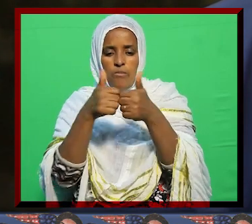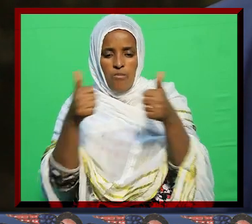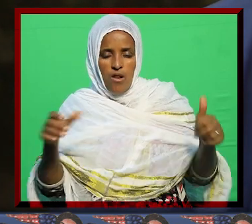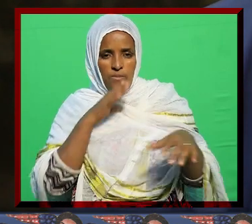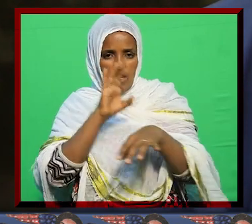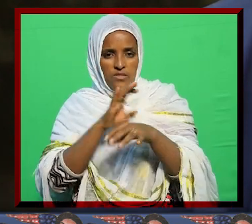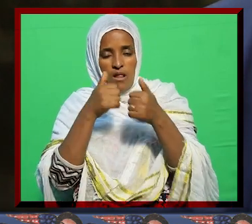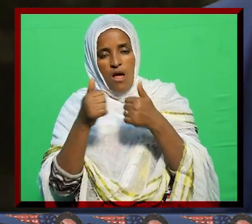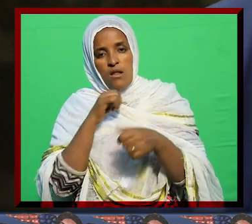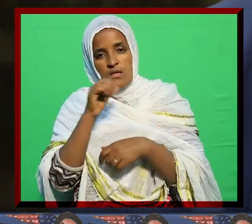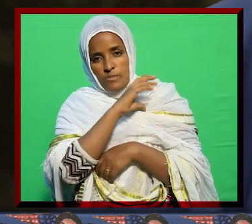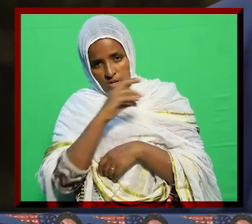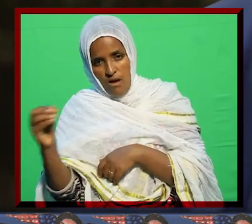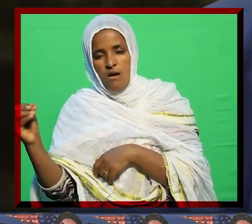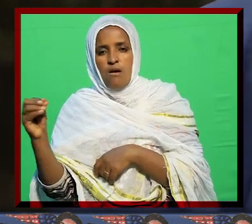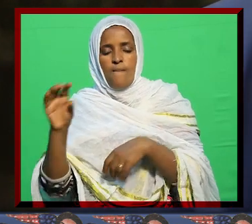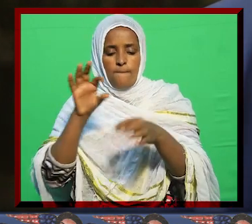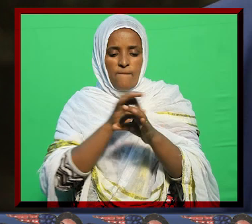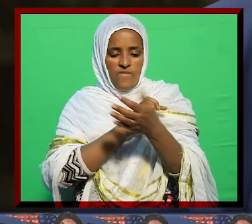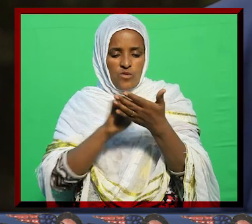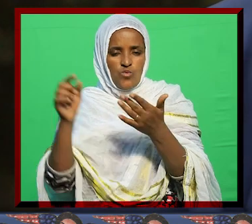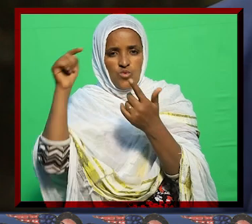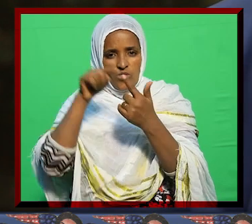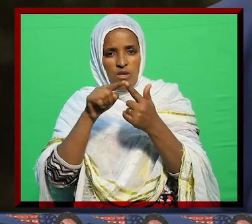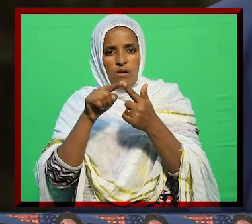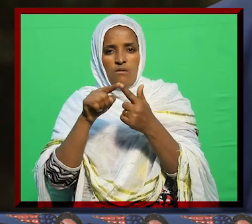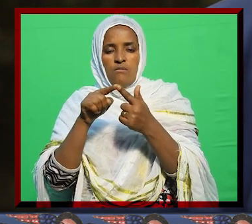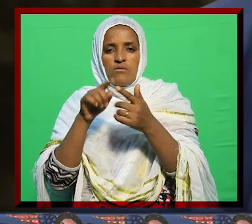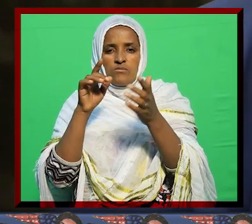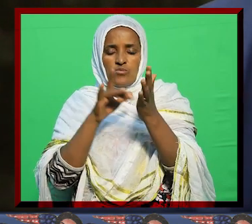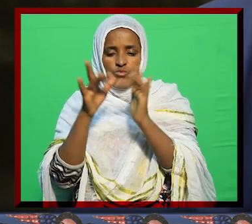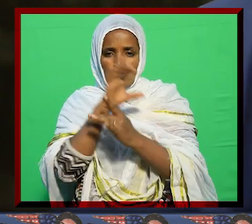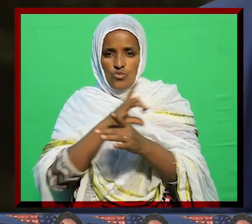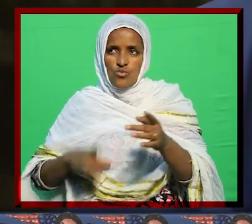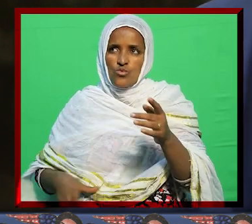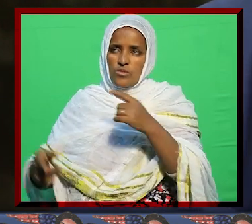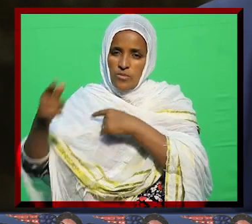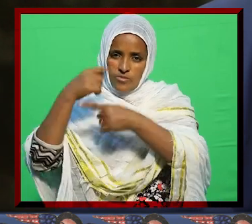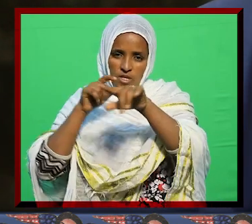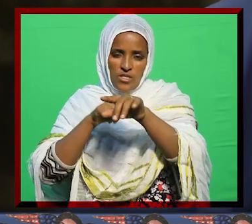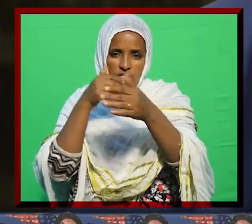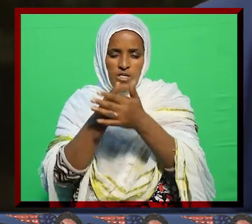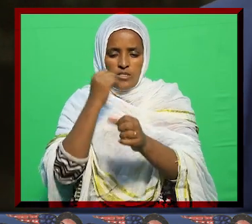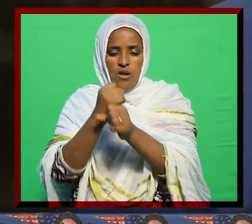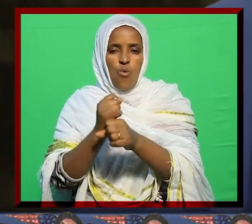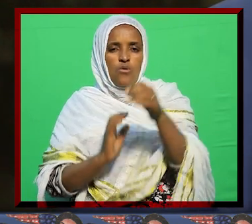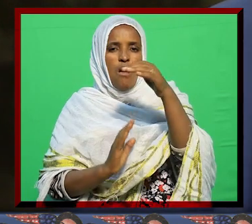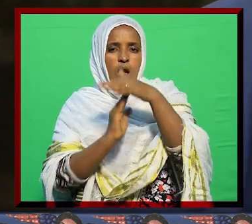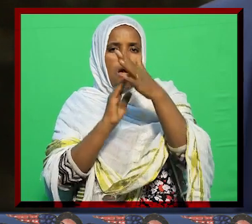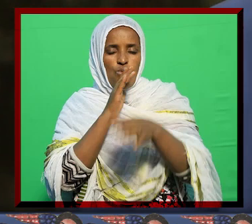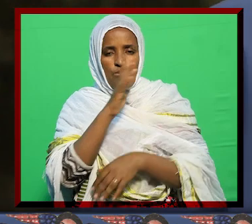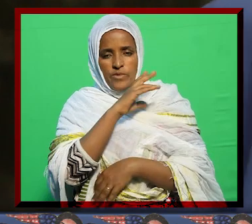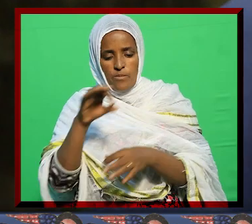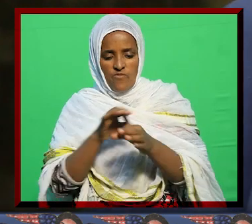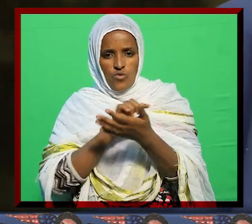የማይለያት ቤተክርስቲያን አይለያትምና መንፈስ ቅዱስ ስራውን እስከ ዕለተ ምጻ ድረስ ሲሰራ ይኖራልና ስራውን